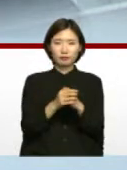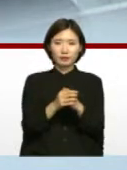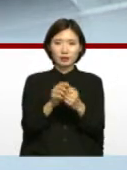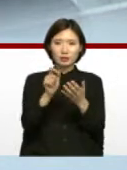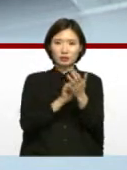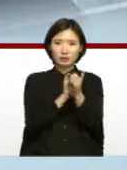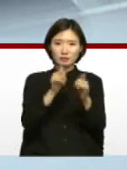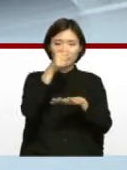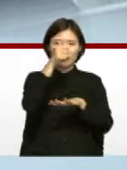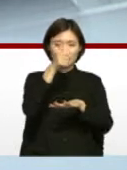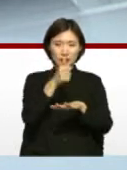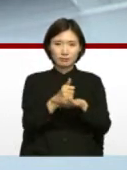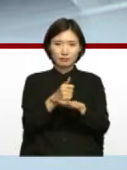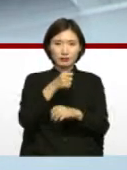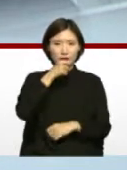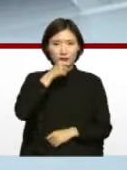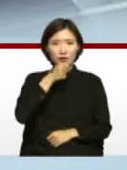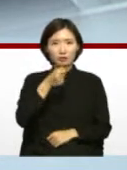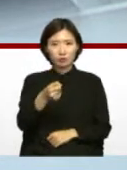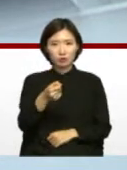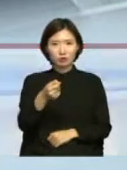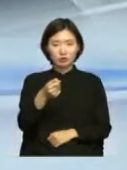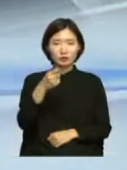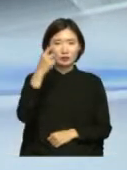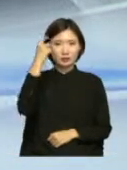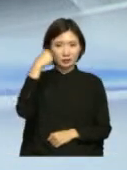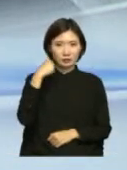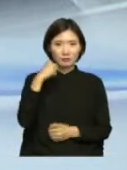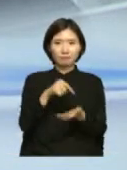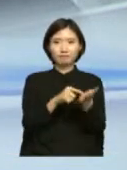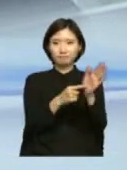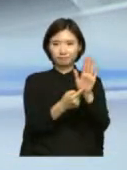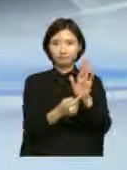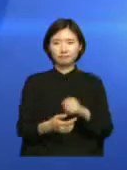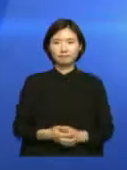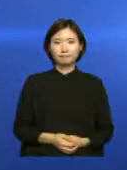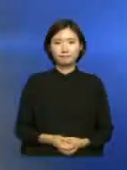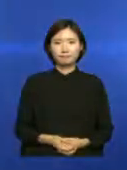중 마지막 인터뷰를 통해 소회를 밝혔습니다. 엄종규 기자입니다.